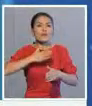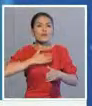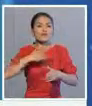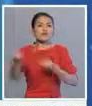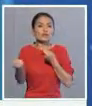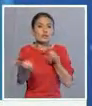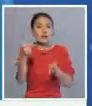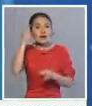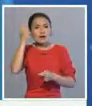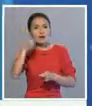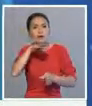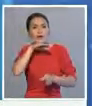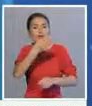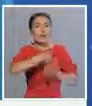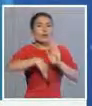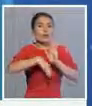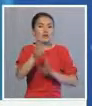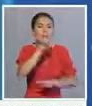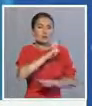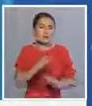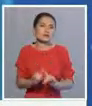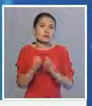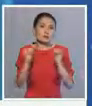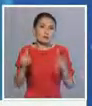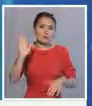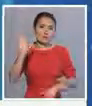болса, қабілеттігі болса, онда партияның жұмысы алға жүре береді деп ойлаймын.